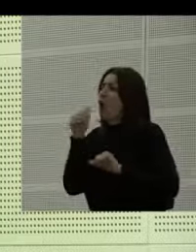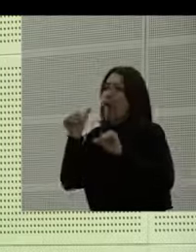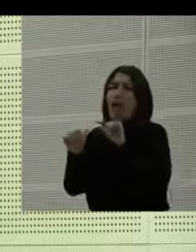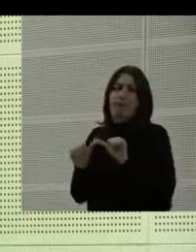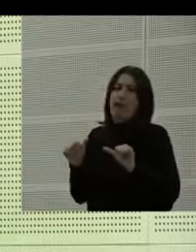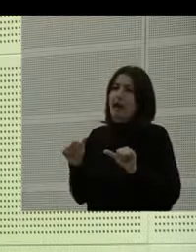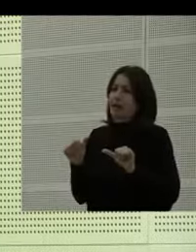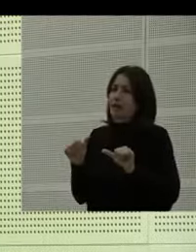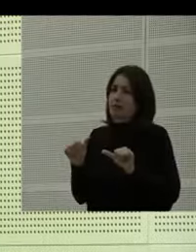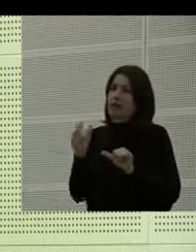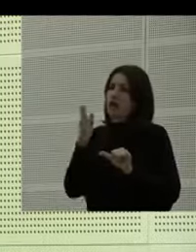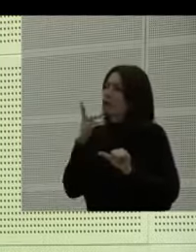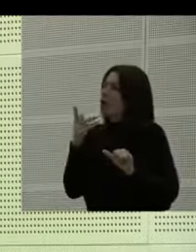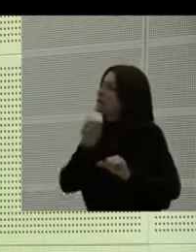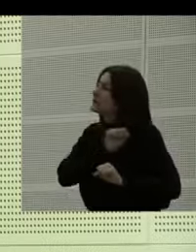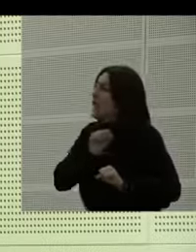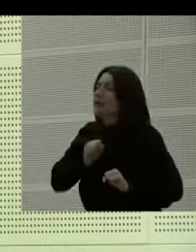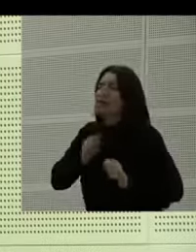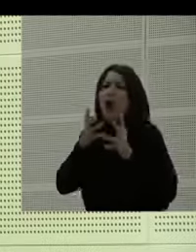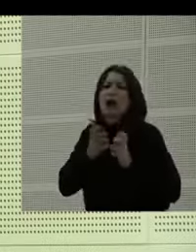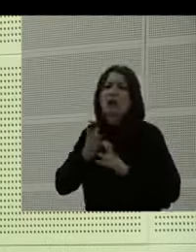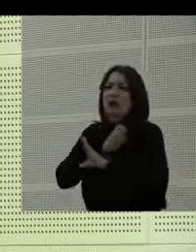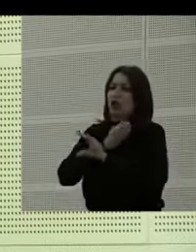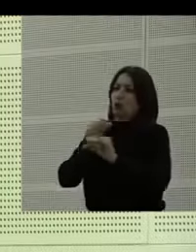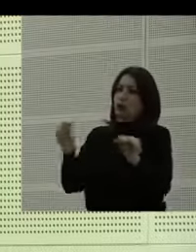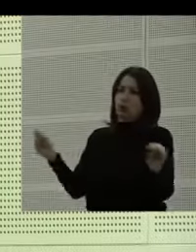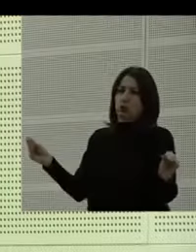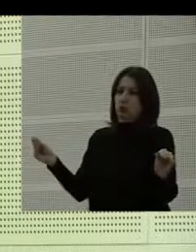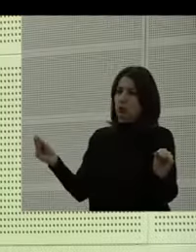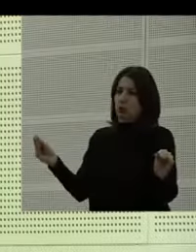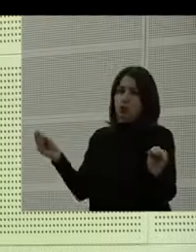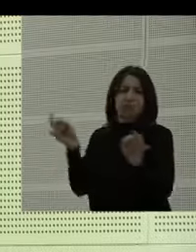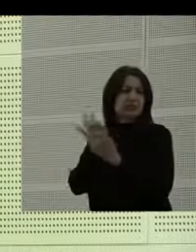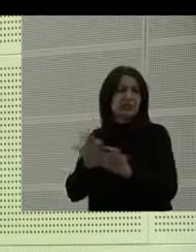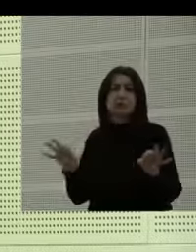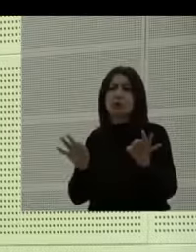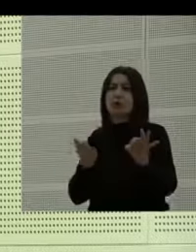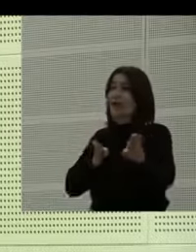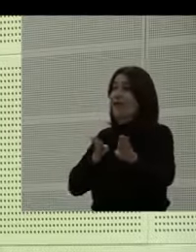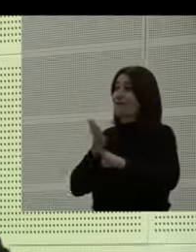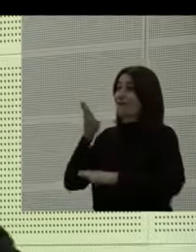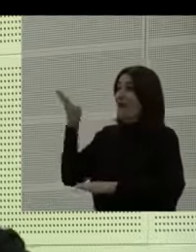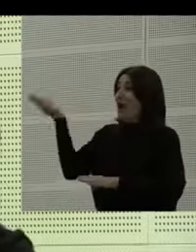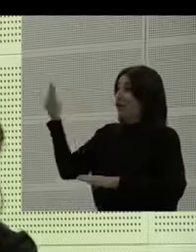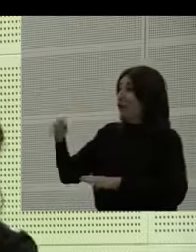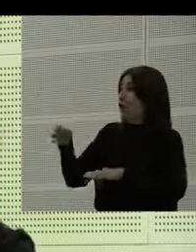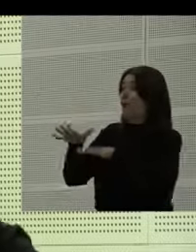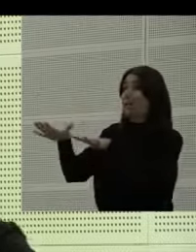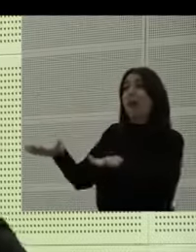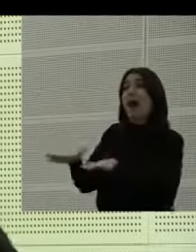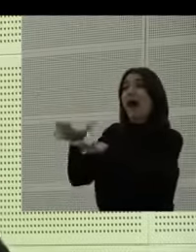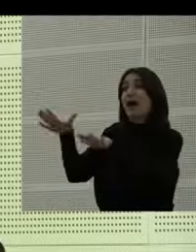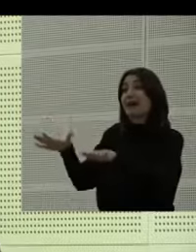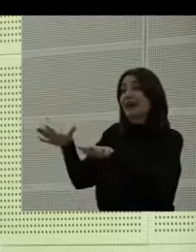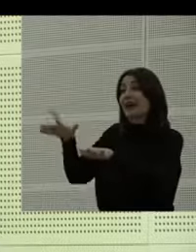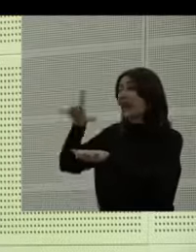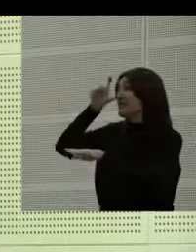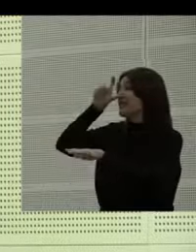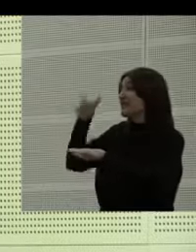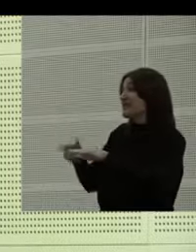diventare una donna completa, a tutto. Si rivolge alla strega del mare, è una